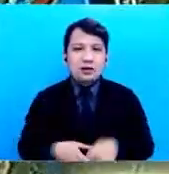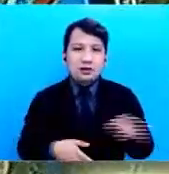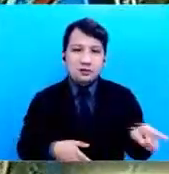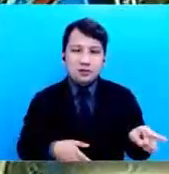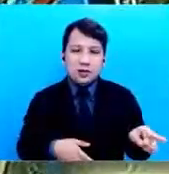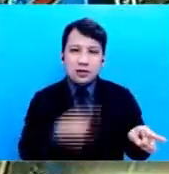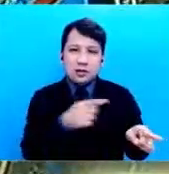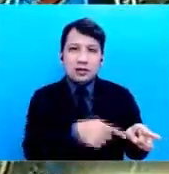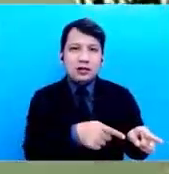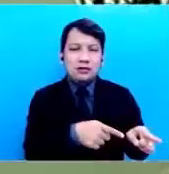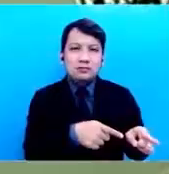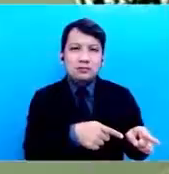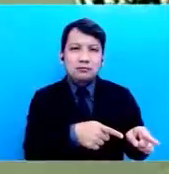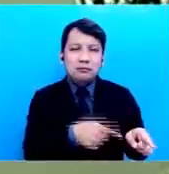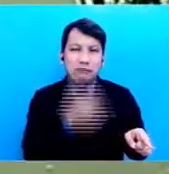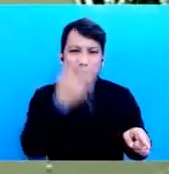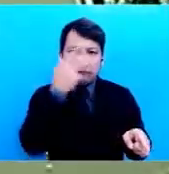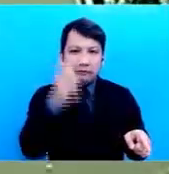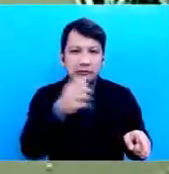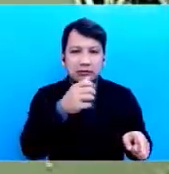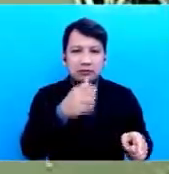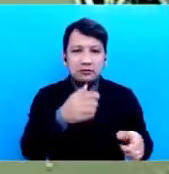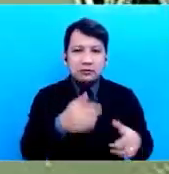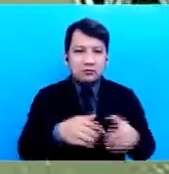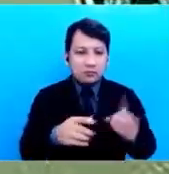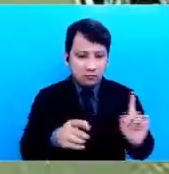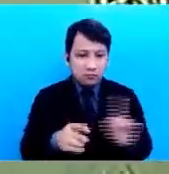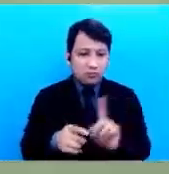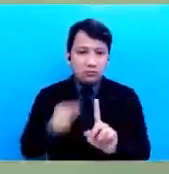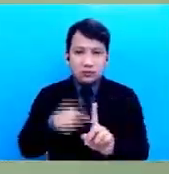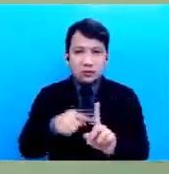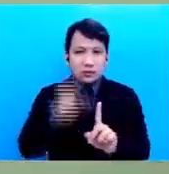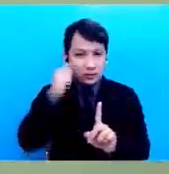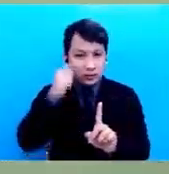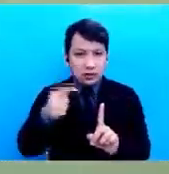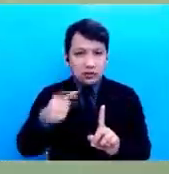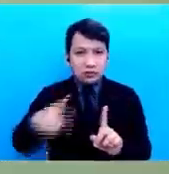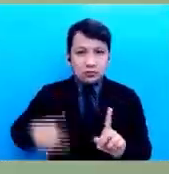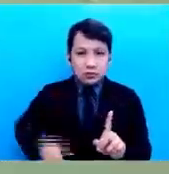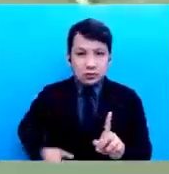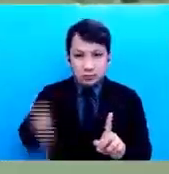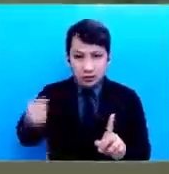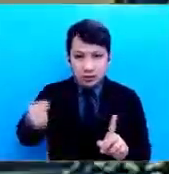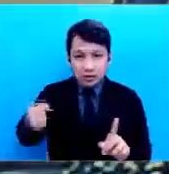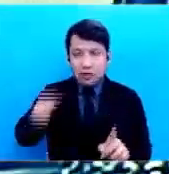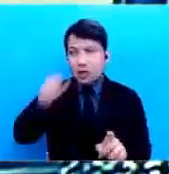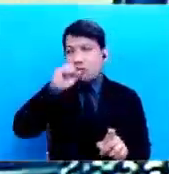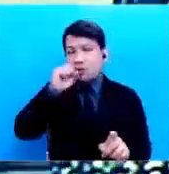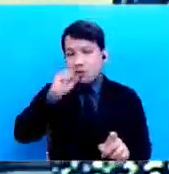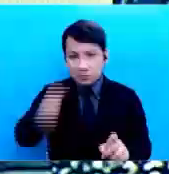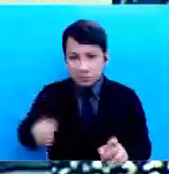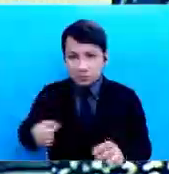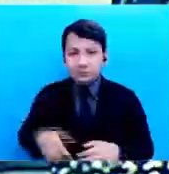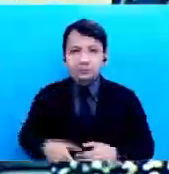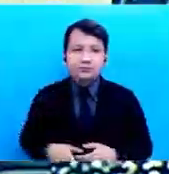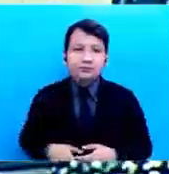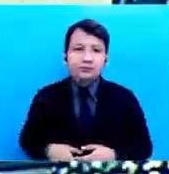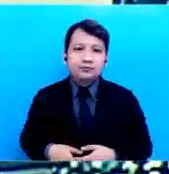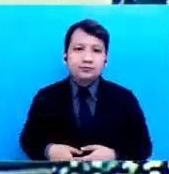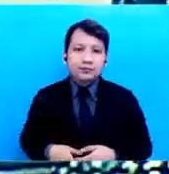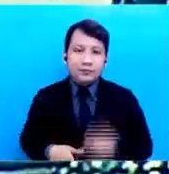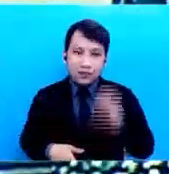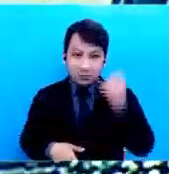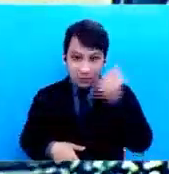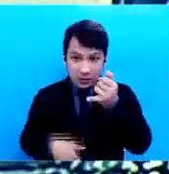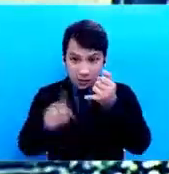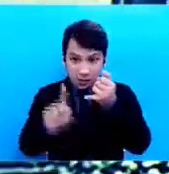ito. Muling bumalik sa lugar si Caones na may bit-bit pang bote ng beer. Nahagip din sa